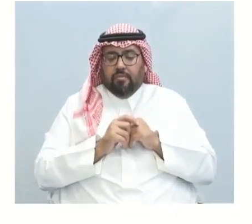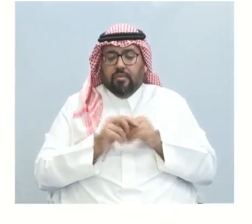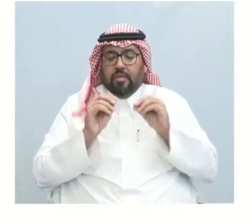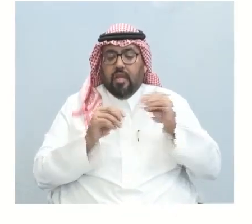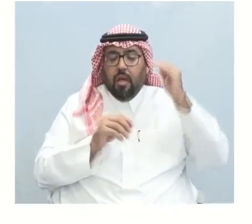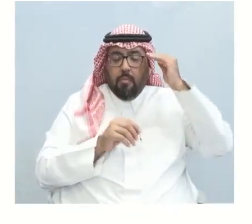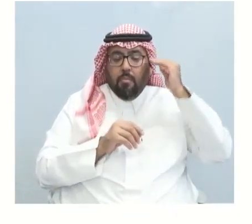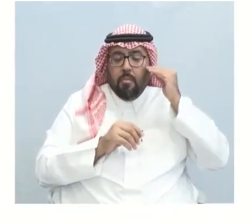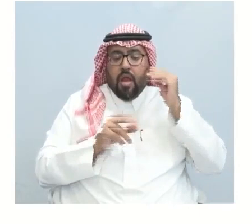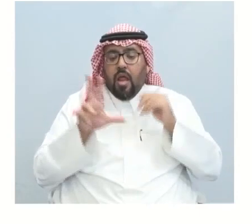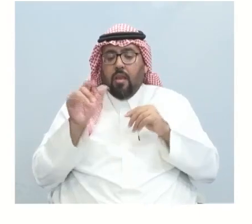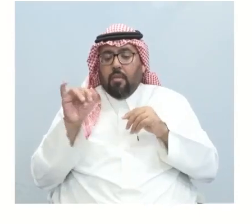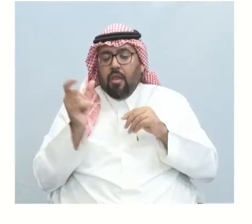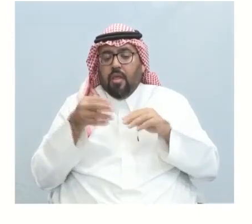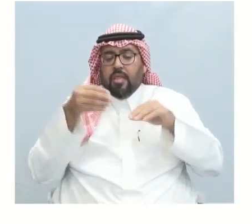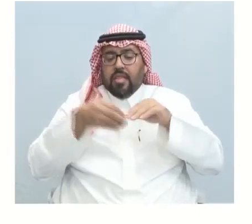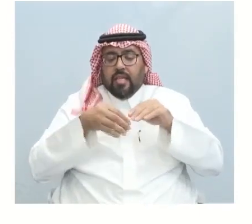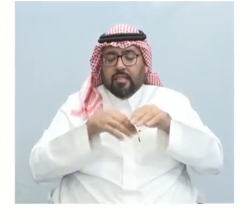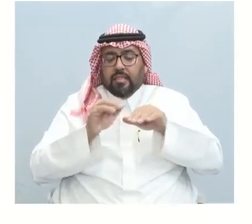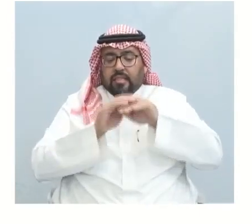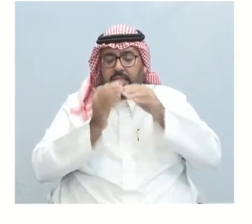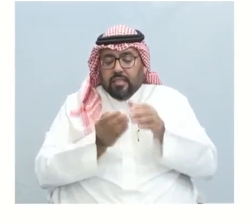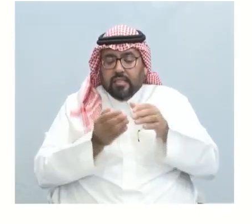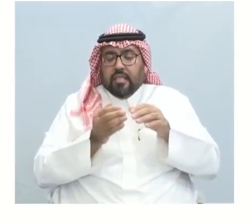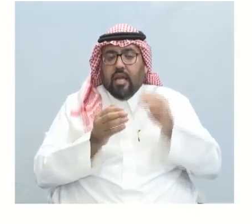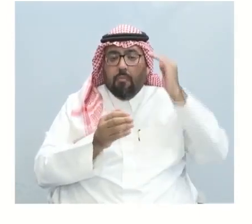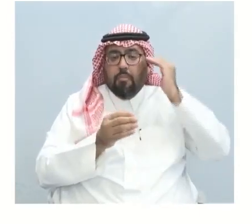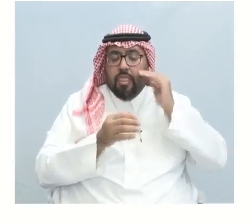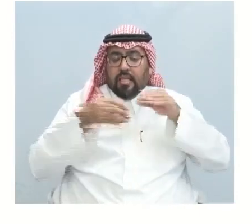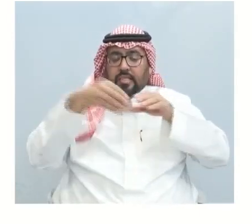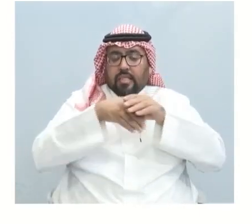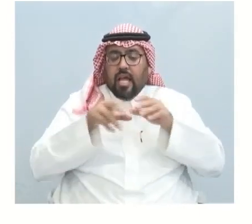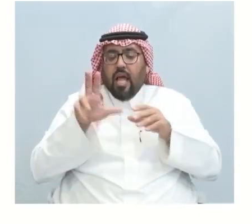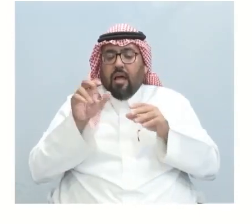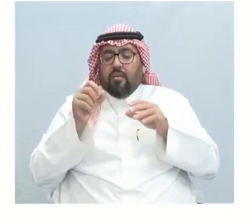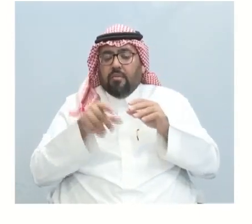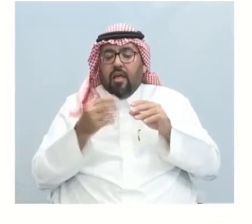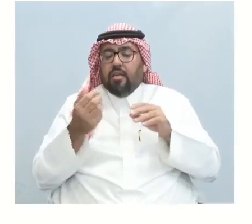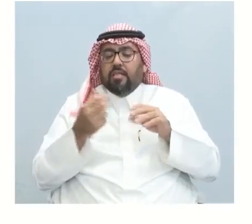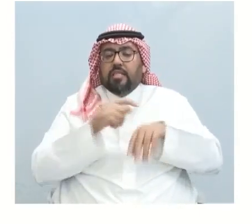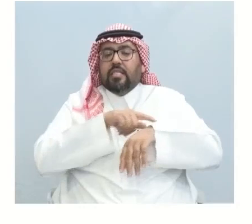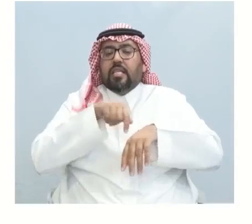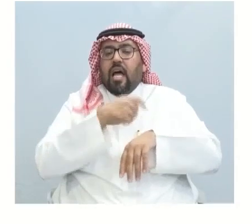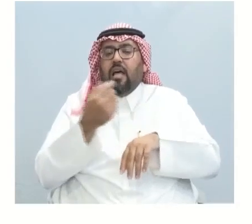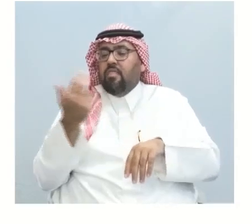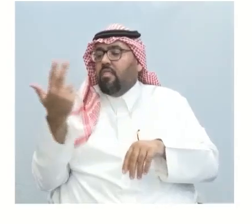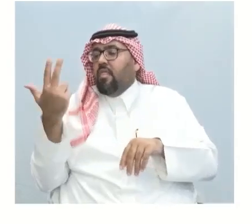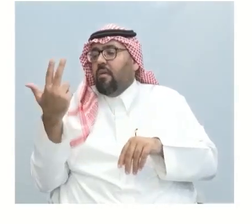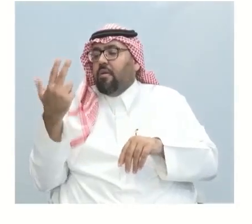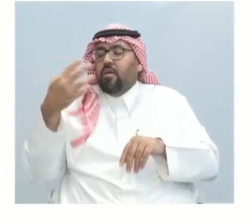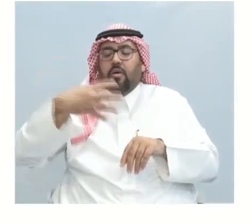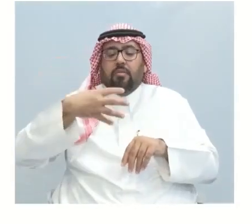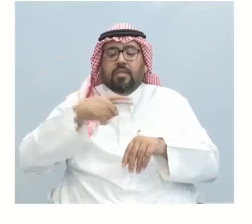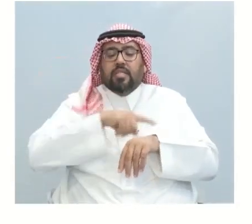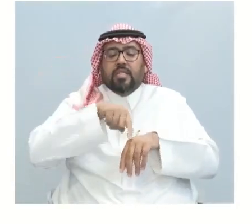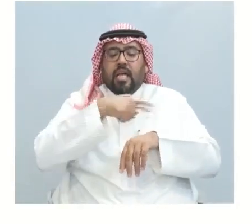يستطيع الحيوان المنوي البقاء داخل الجهاز التناسلي الانثوي 48 ساعه بينما البويضه غير المخصبه